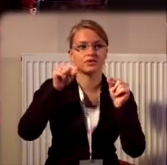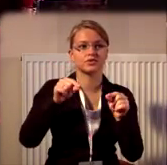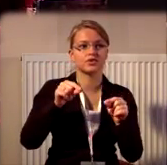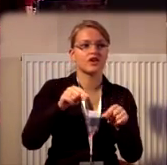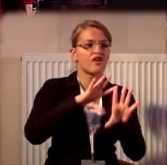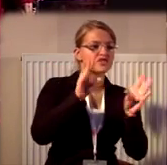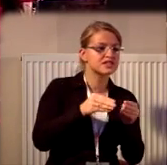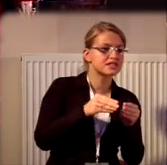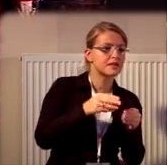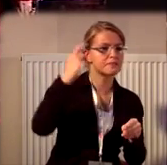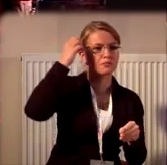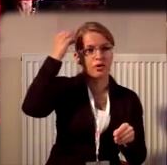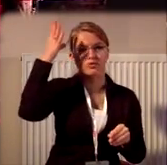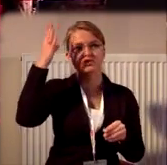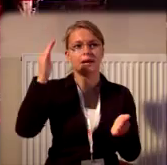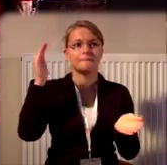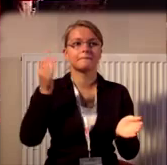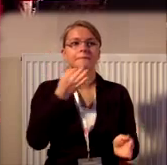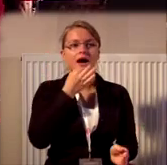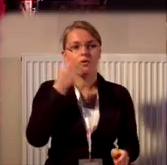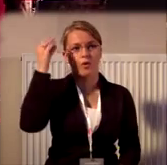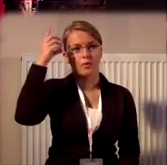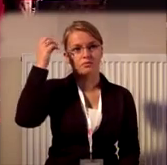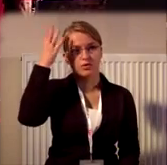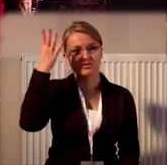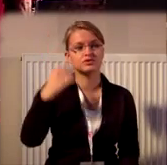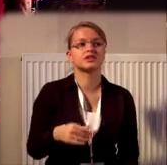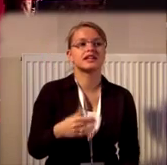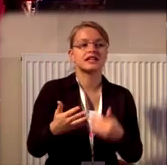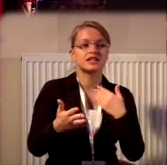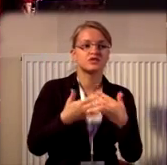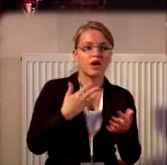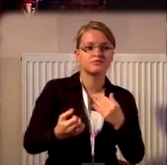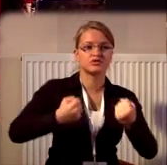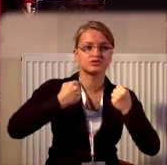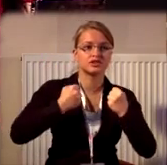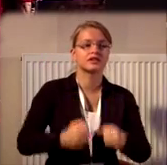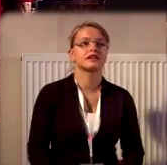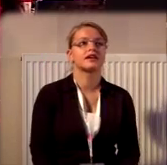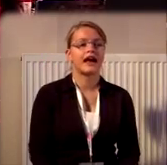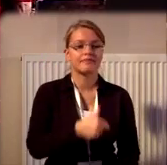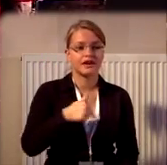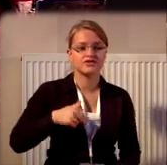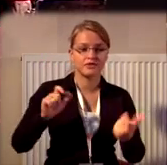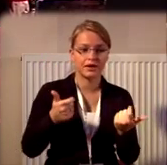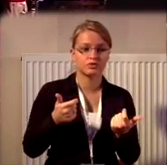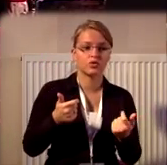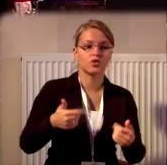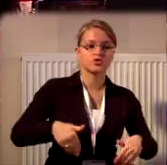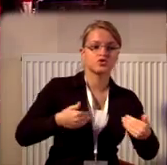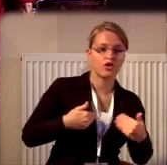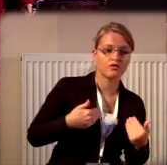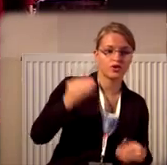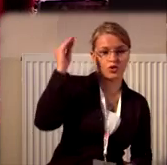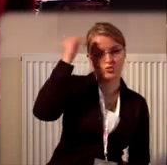ci zdolni, i mniej zdolni, ci silni, słabsi, a w naszym wypadku zdrowi